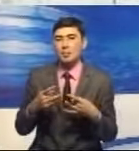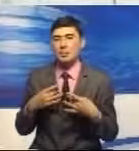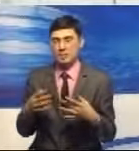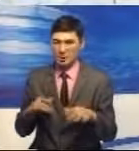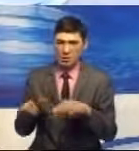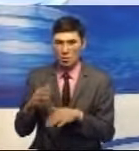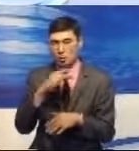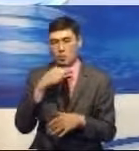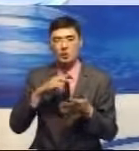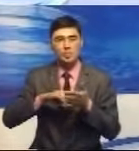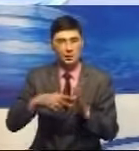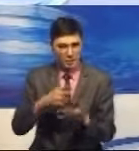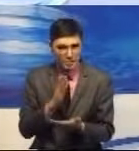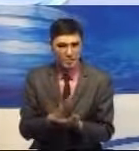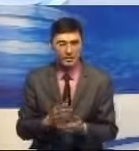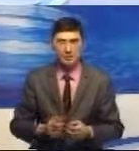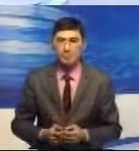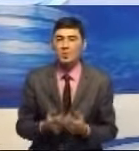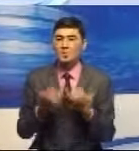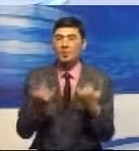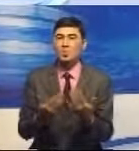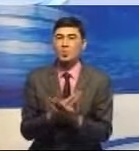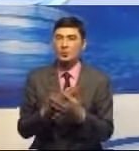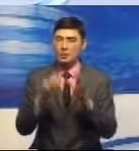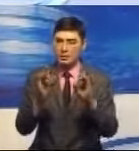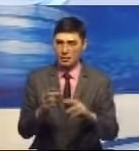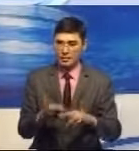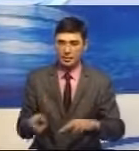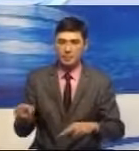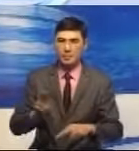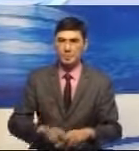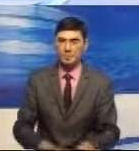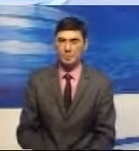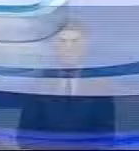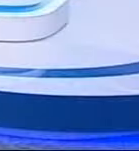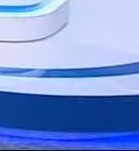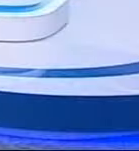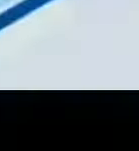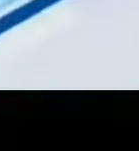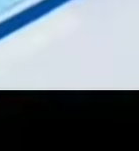көп. Бүгінге осы, назарларыңызға рахмет, сау саламатта болыңыздар.